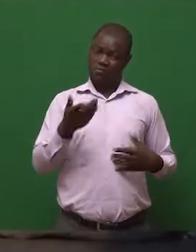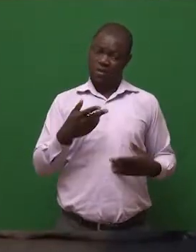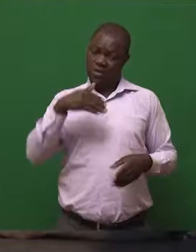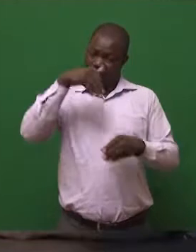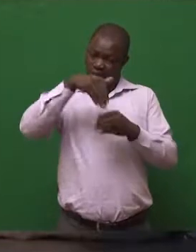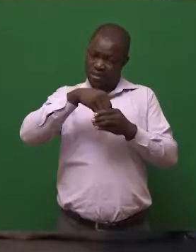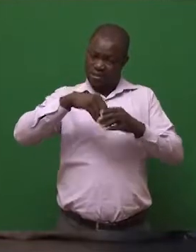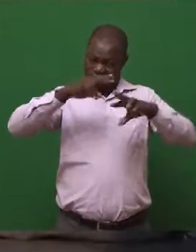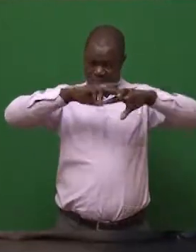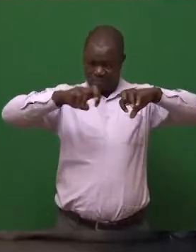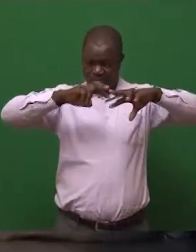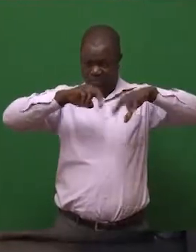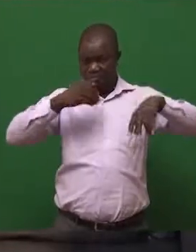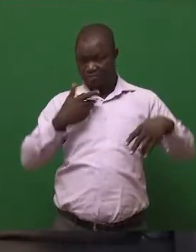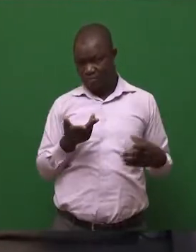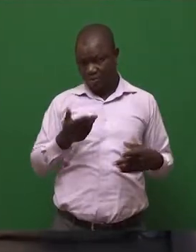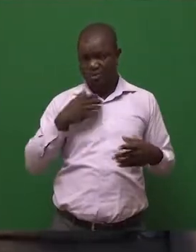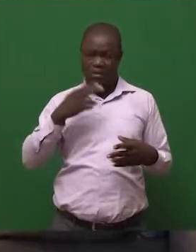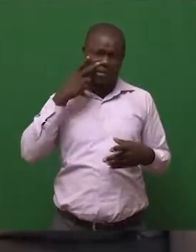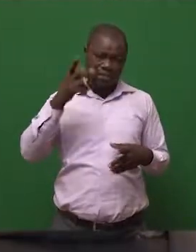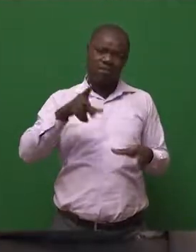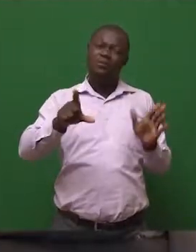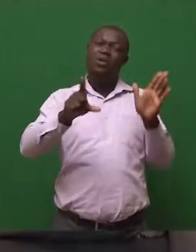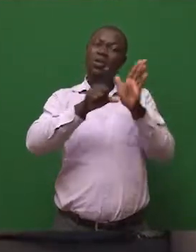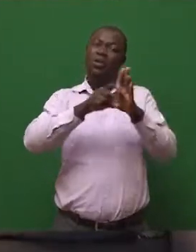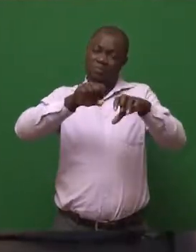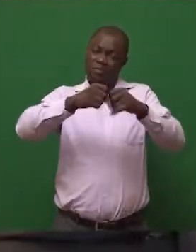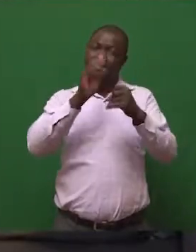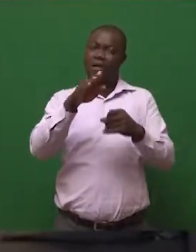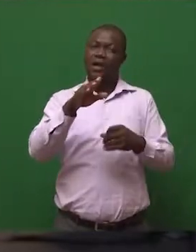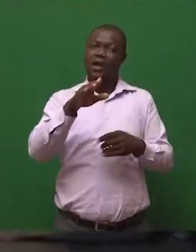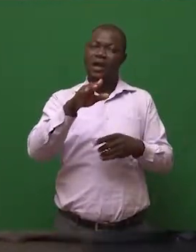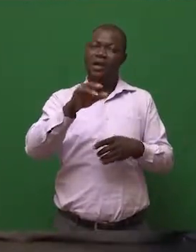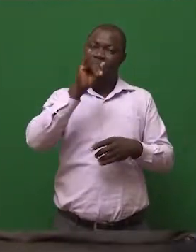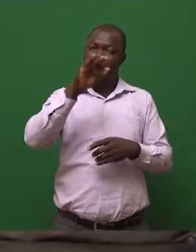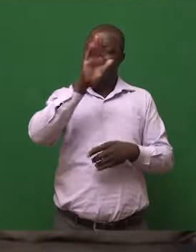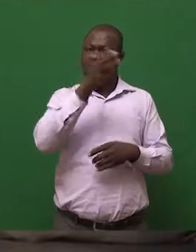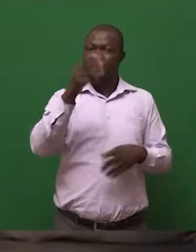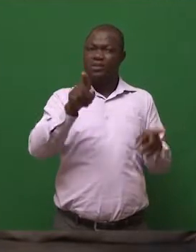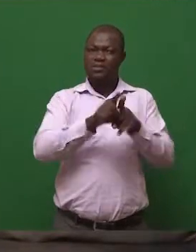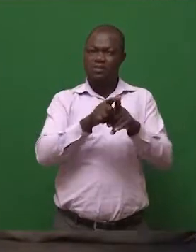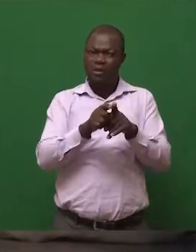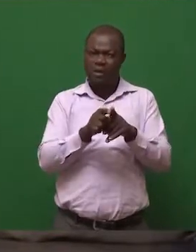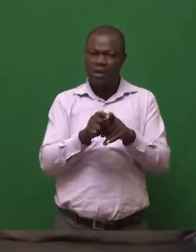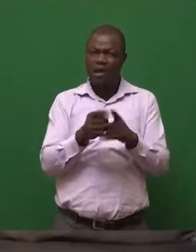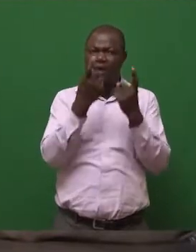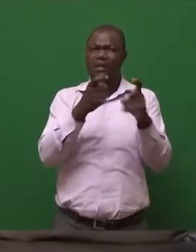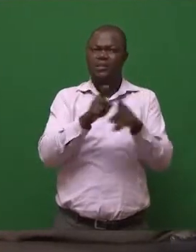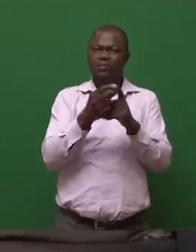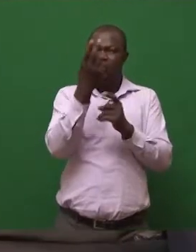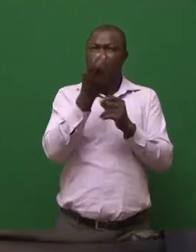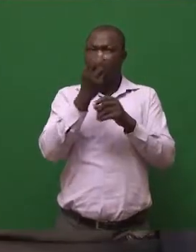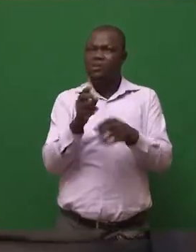muongoro netsvakiridza ndizoti mutibatsirawo takambonzwa kuti imhosva kuti vamwe vanhu vange vakaita semakudo kudai